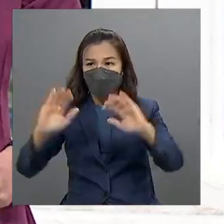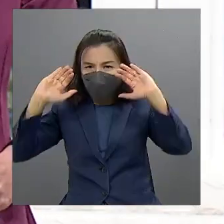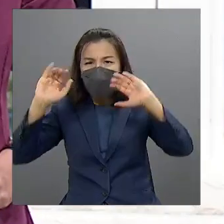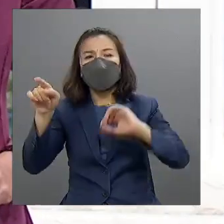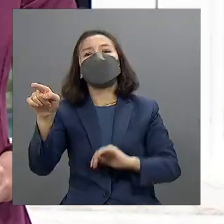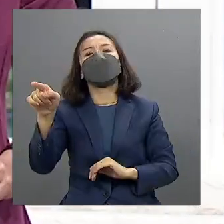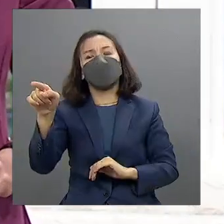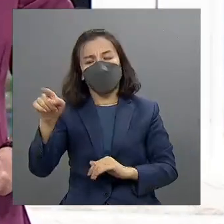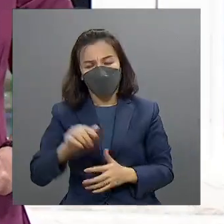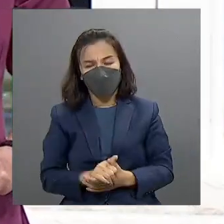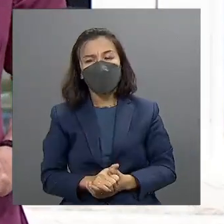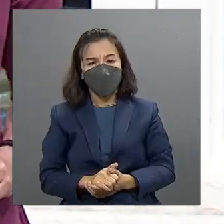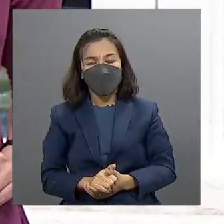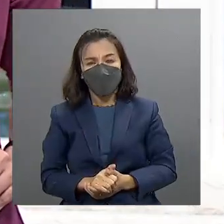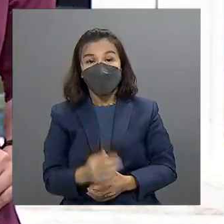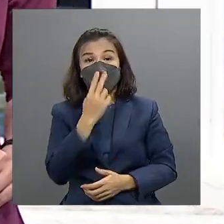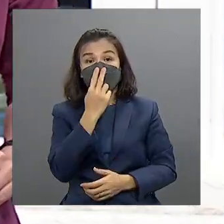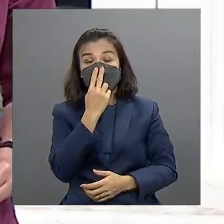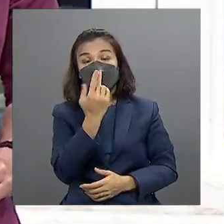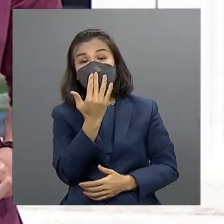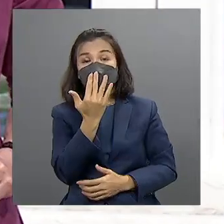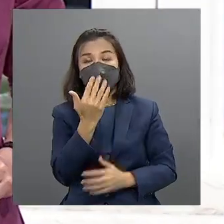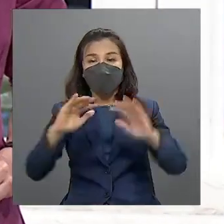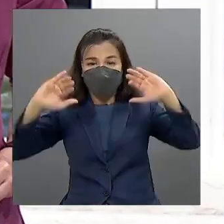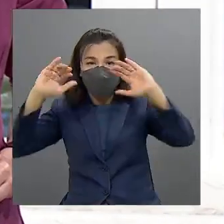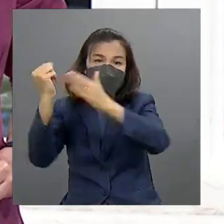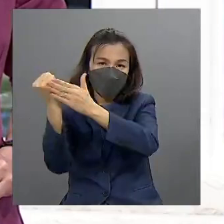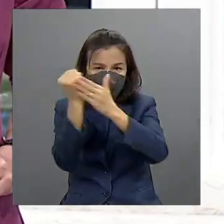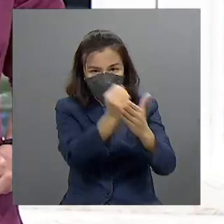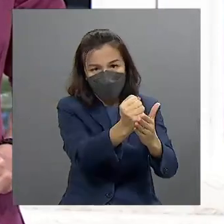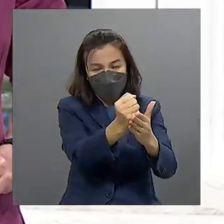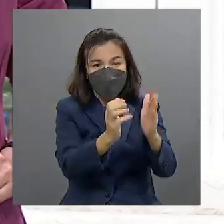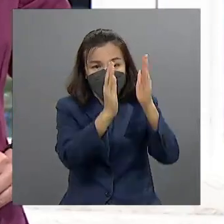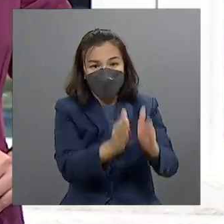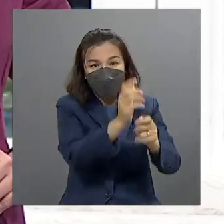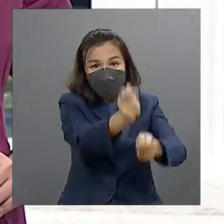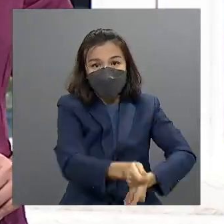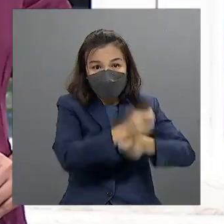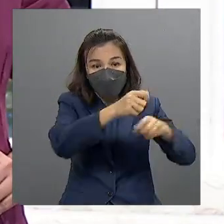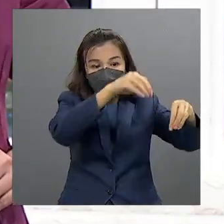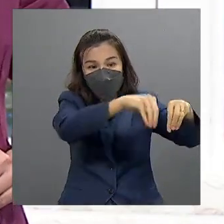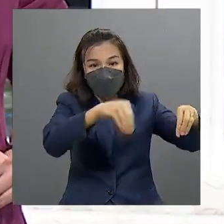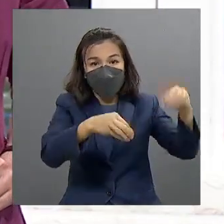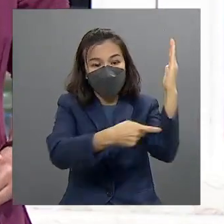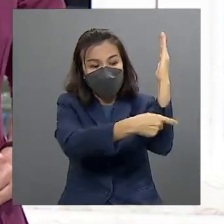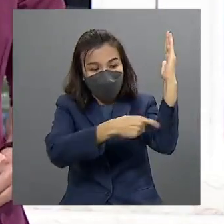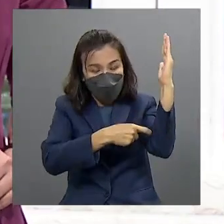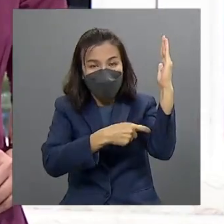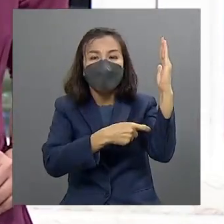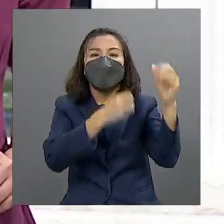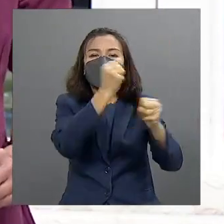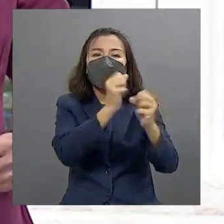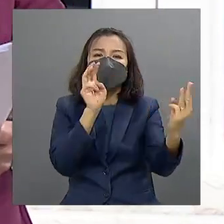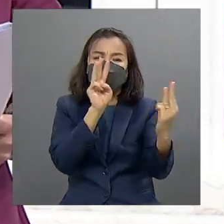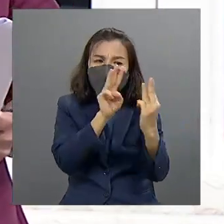เดีวารัฐบาลจะช่วยเหลอกระเศษตรกรที่ปลูกยางปารากนไดอย่ไรที่ทำMOU กันไ้ป้า